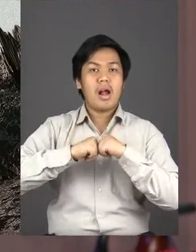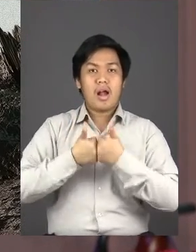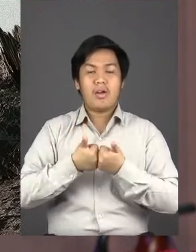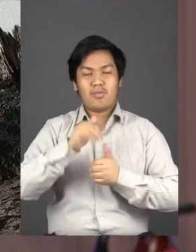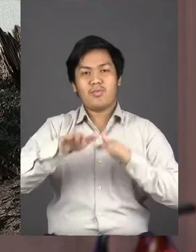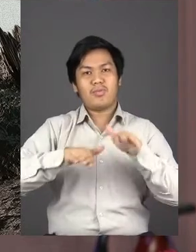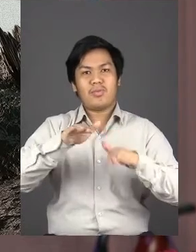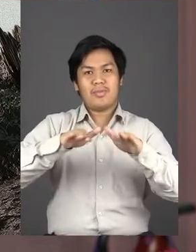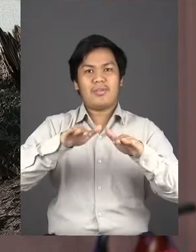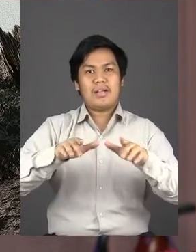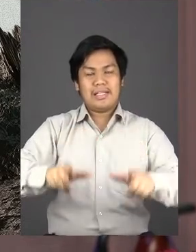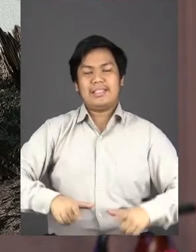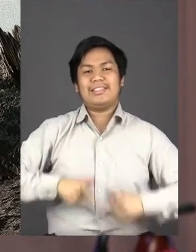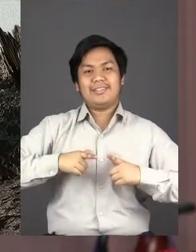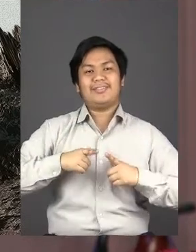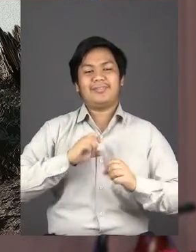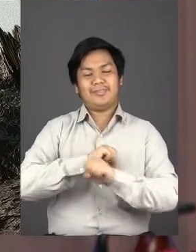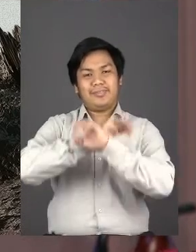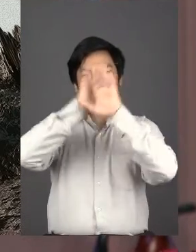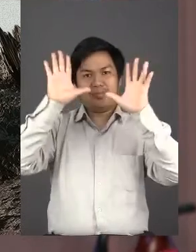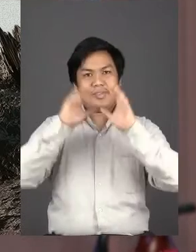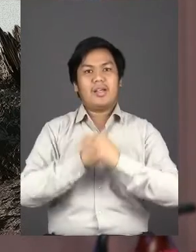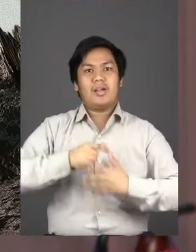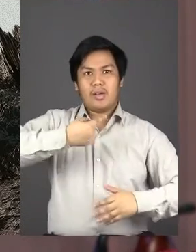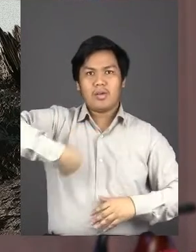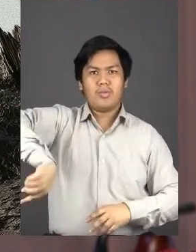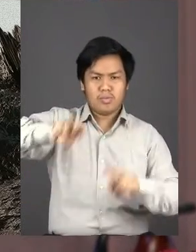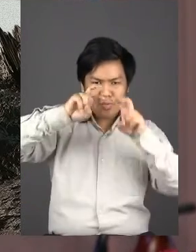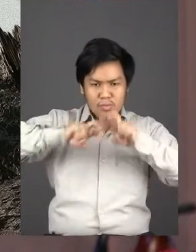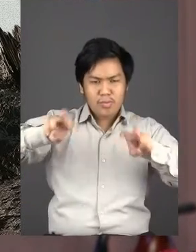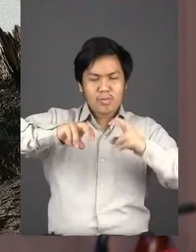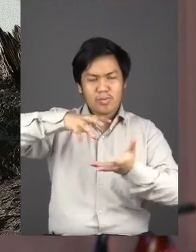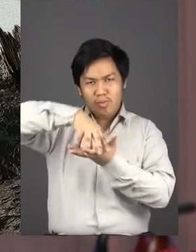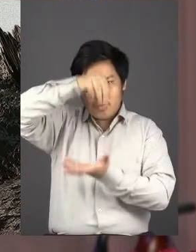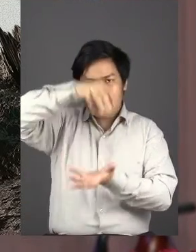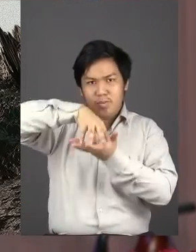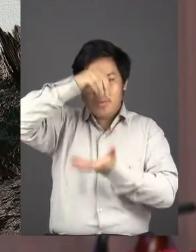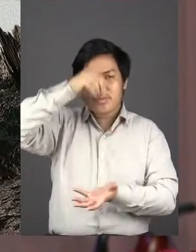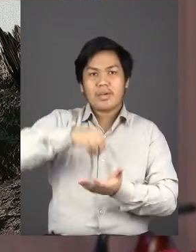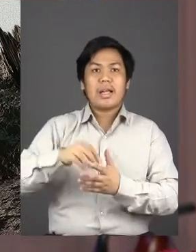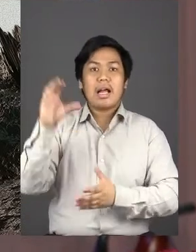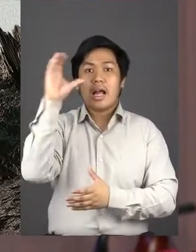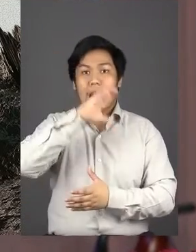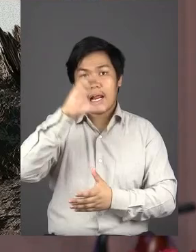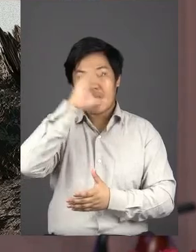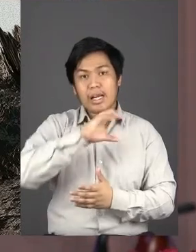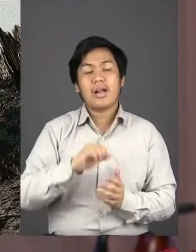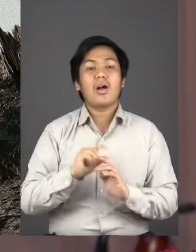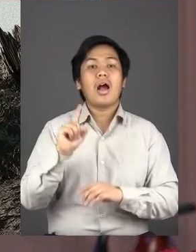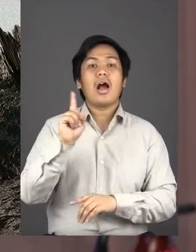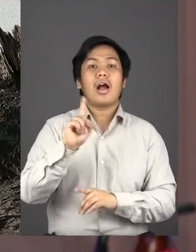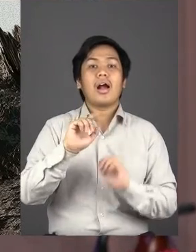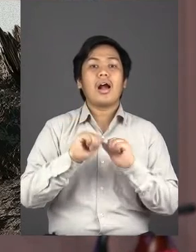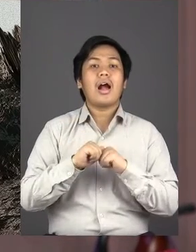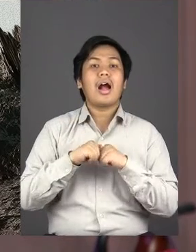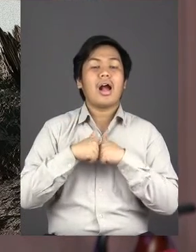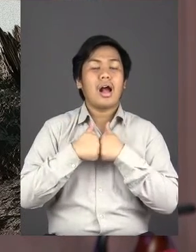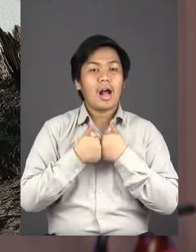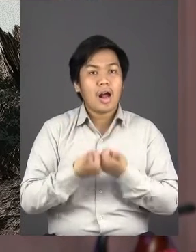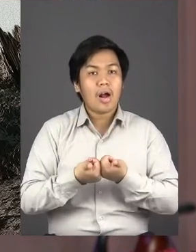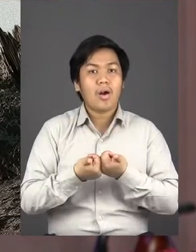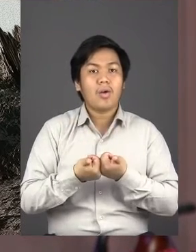liwanag. Ang ating pong dinidiscern, ang ating inaalam, ang ating hinahanap ay kung ano